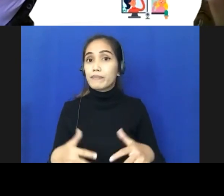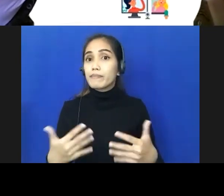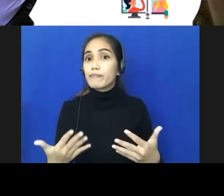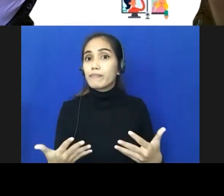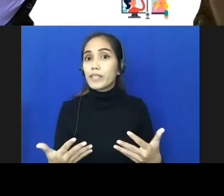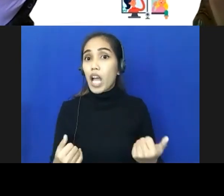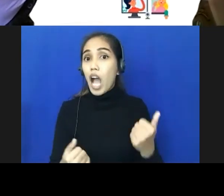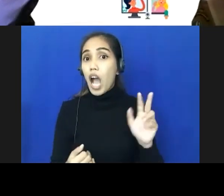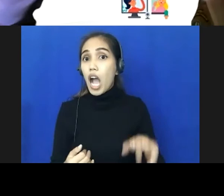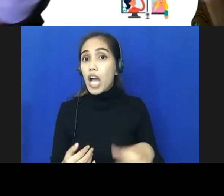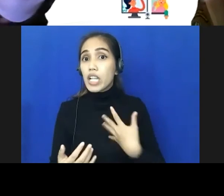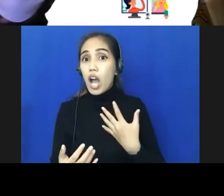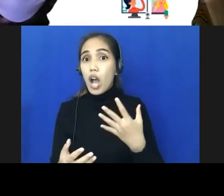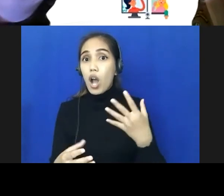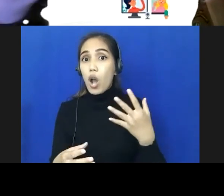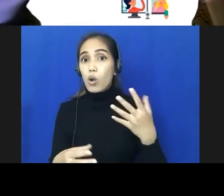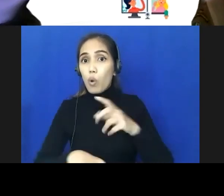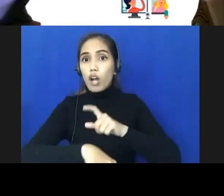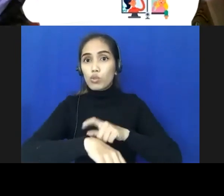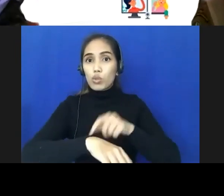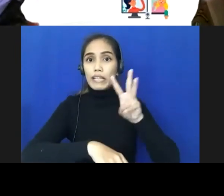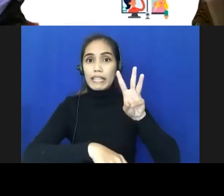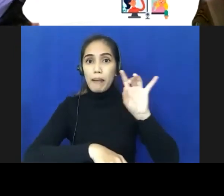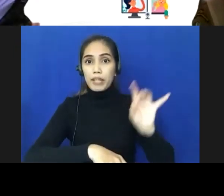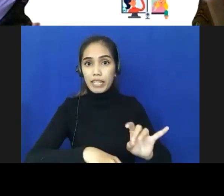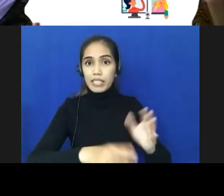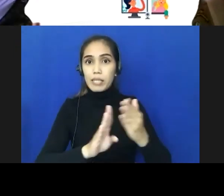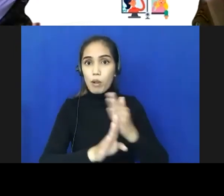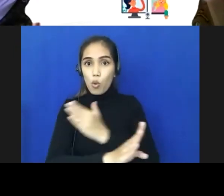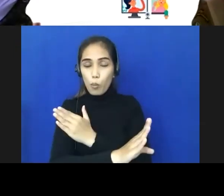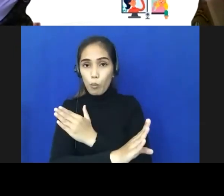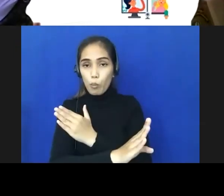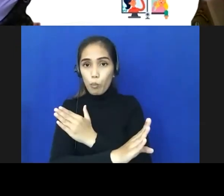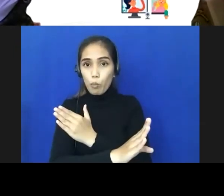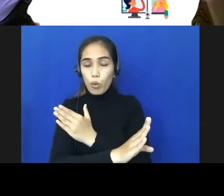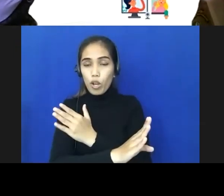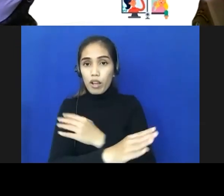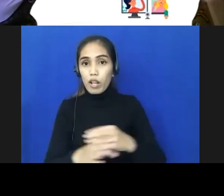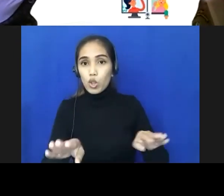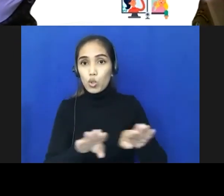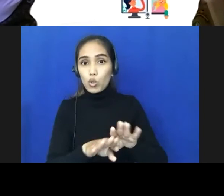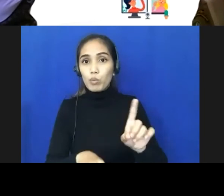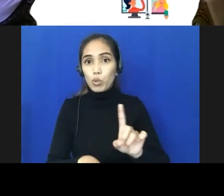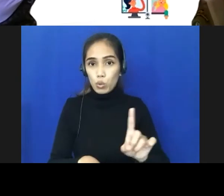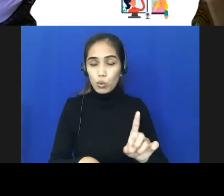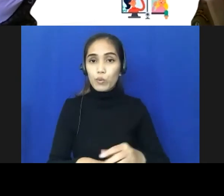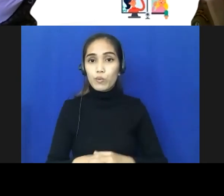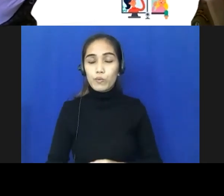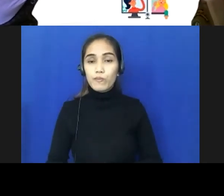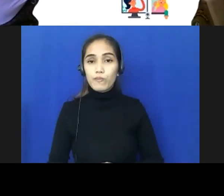Masih ada waktu sekitar 3 menit sebelum kita closing acara siang hari ini.